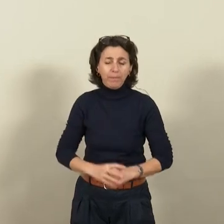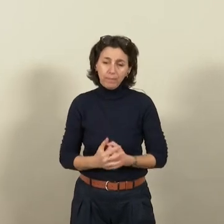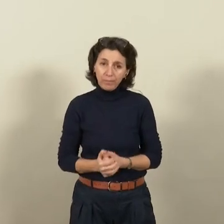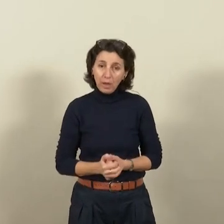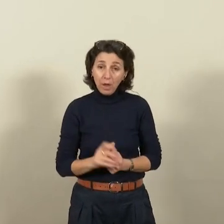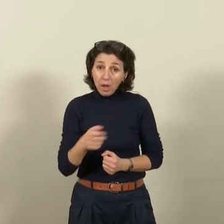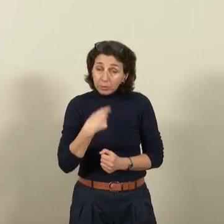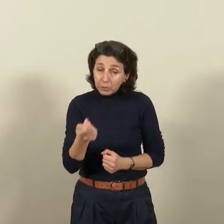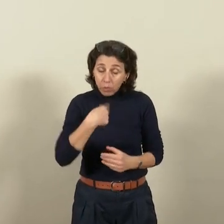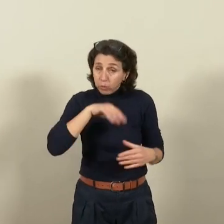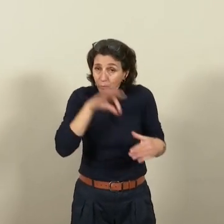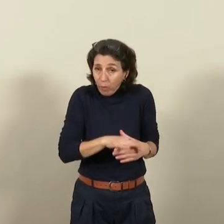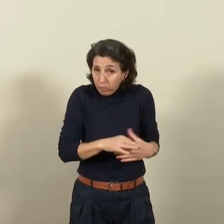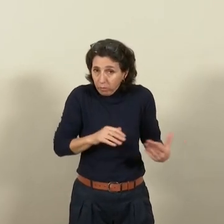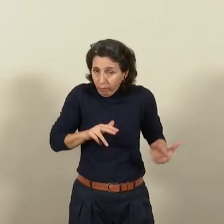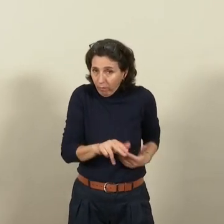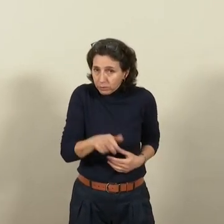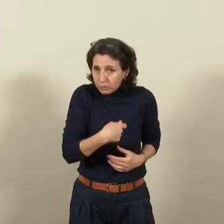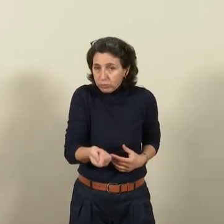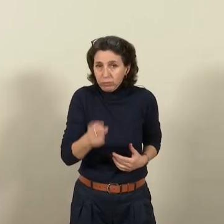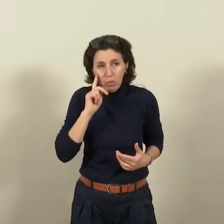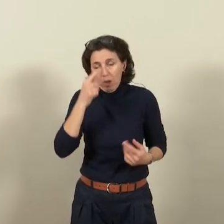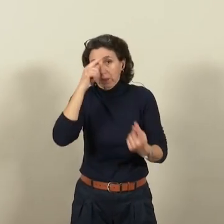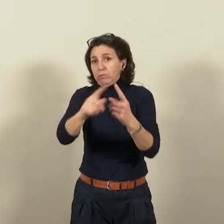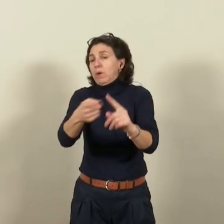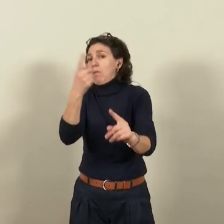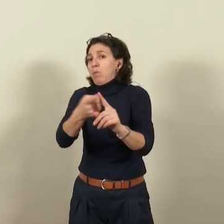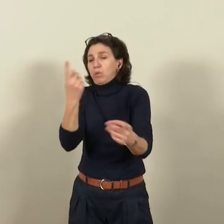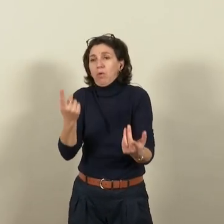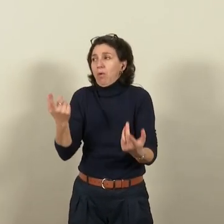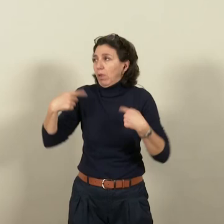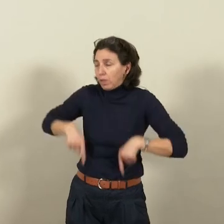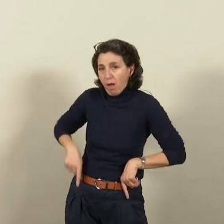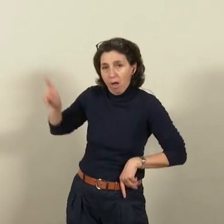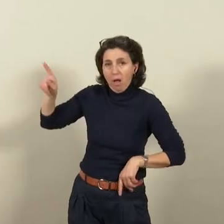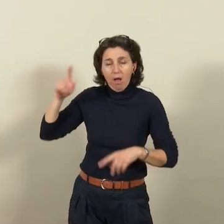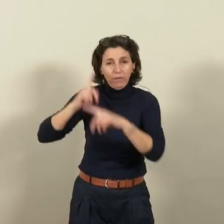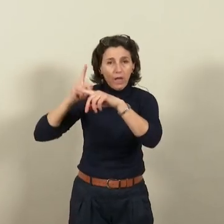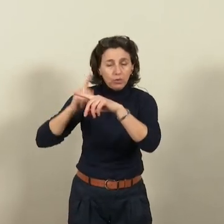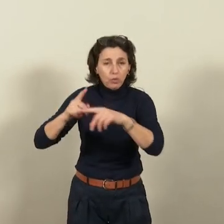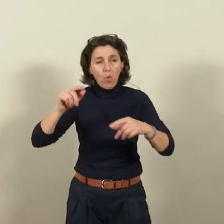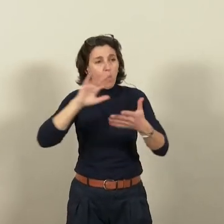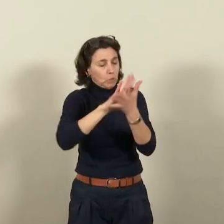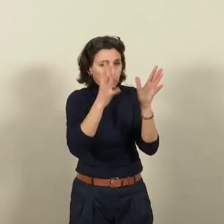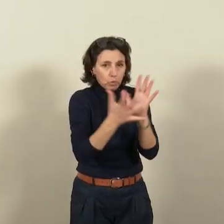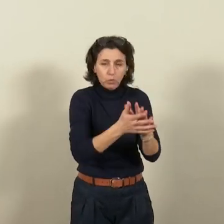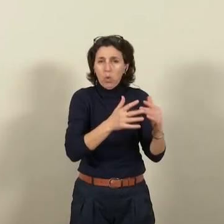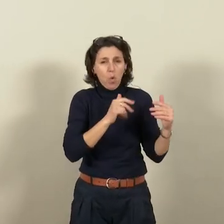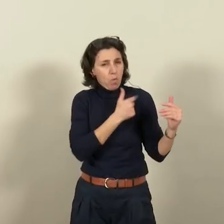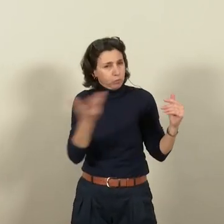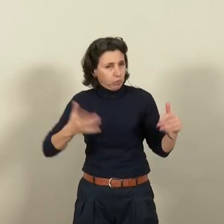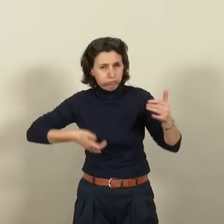essentiel et va dans le bon sens en complément de ce qu'ont déjà engagé l'État les fédérations et les associ les associations à leur